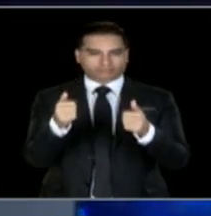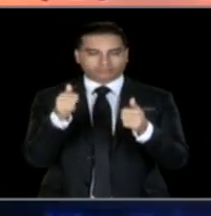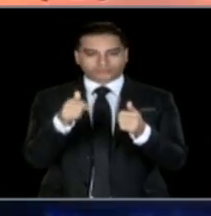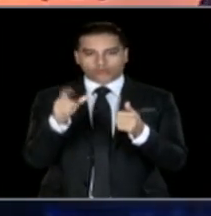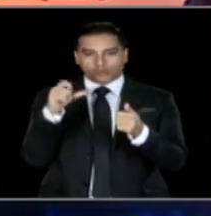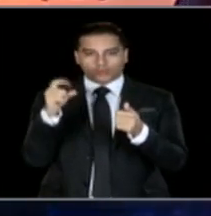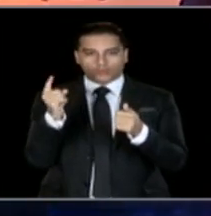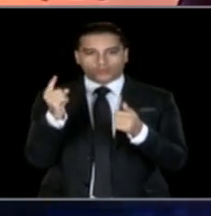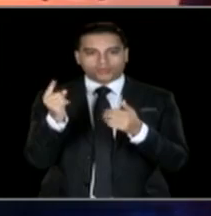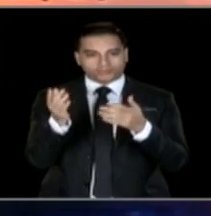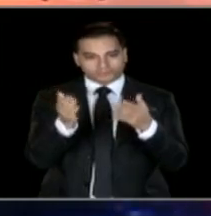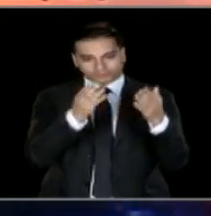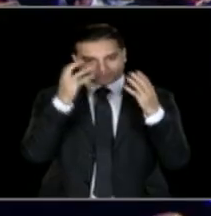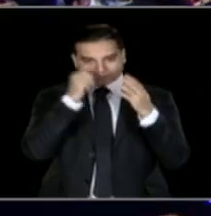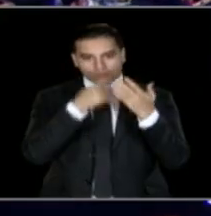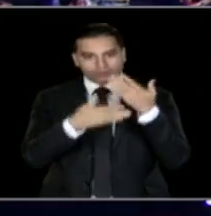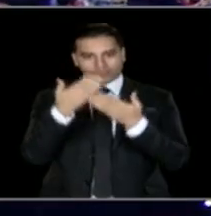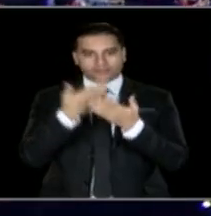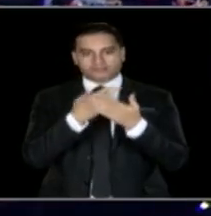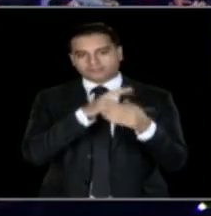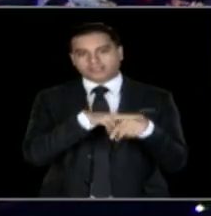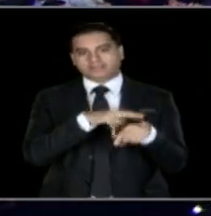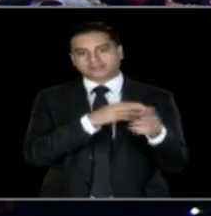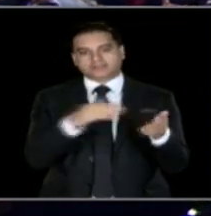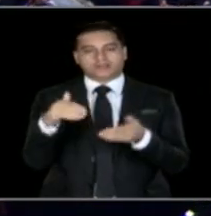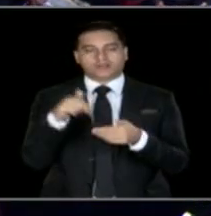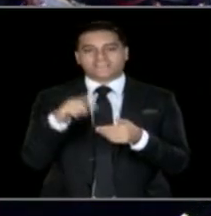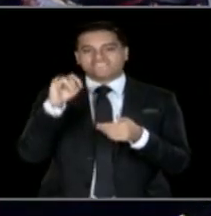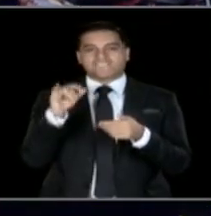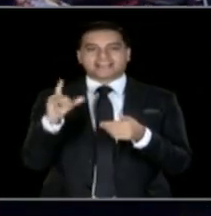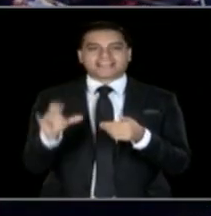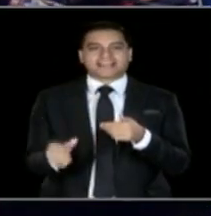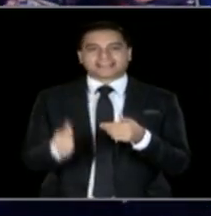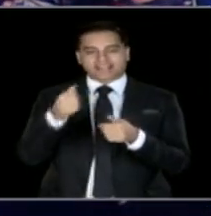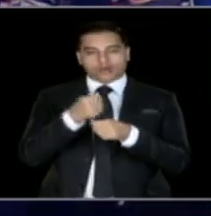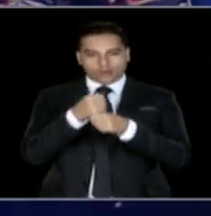هتروحي تسمعي أغنية وترجعي لنا تاني. تمام. اتفضل. فيرينا تعالي مكاني.